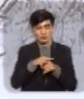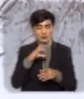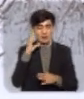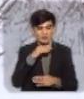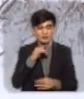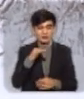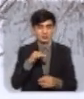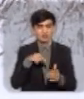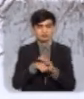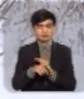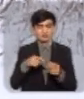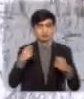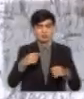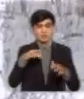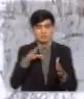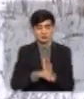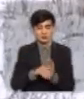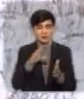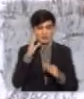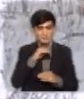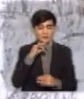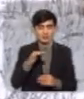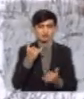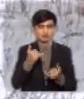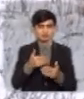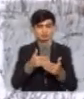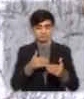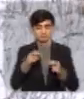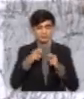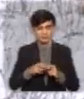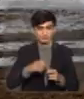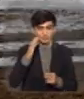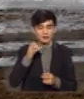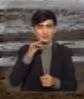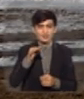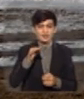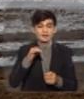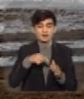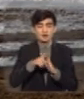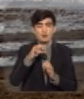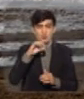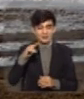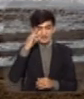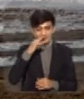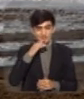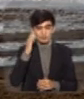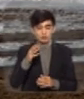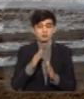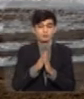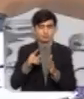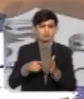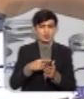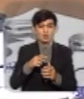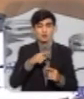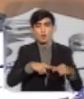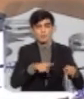массово попадать на рынки. Пока решение по отсрочке не принято, ожидается, что представители Минсельхоза Казахстана будут просить о ней у